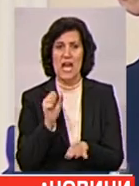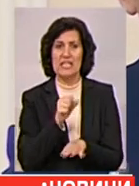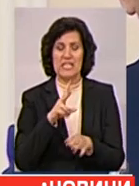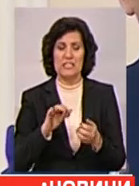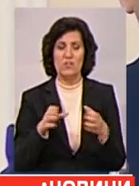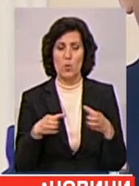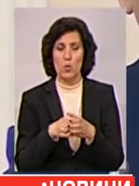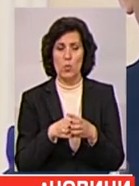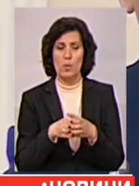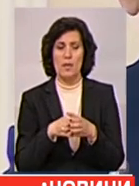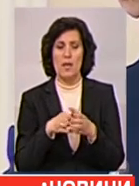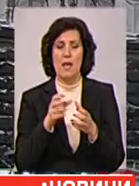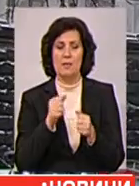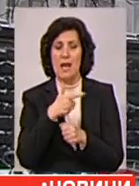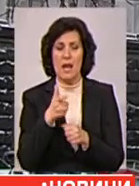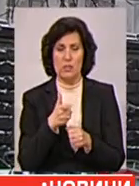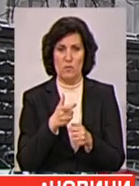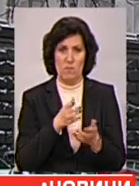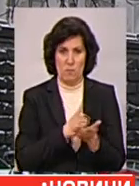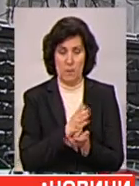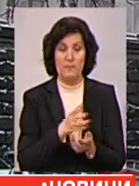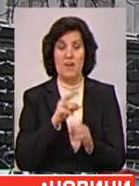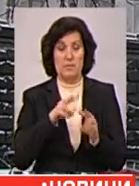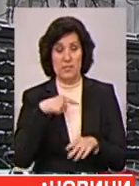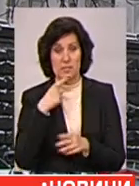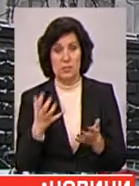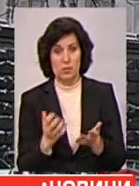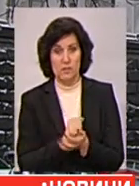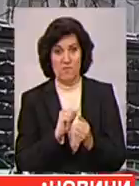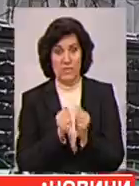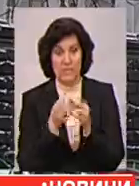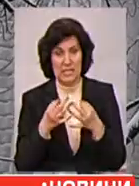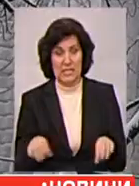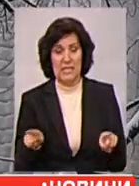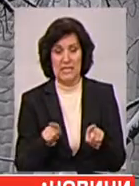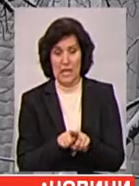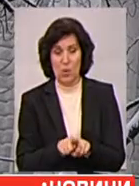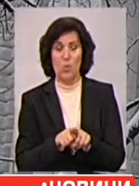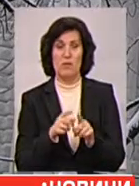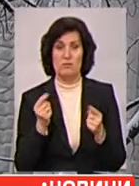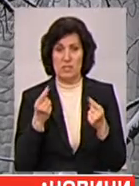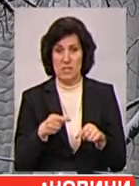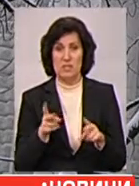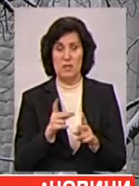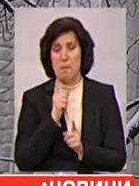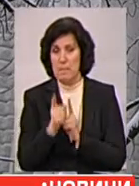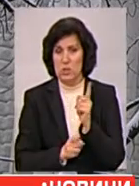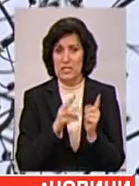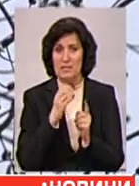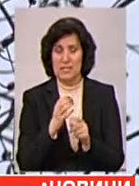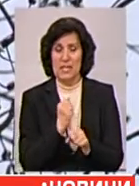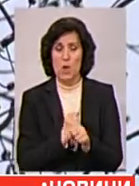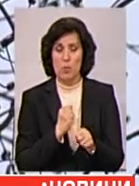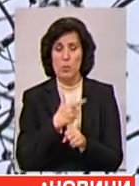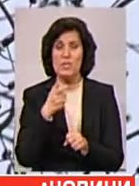групи вугілля на газову марку групи. У міністерстві кажуть, для досягнення вугільної незалежності та виходу з енергетичної кризи треба переоснастити ТЕС для роботи